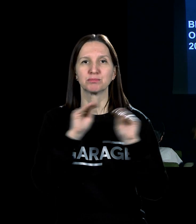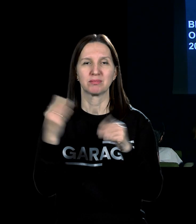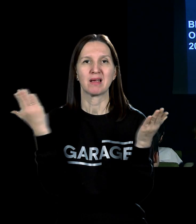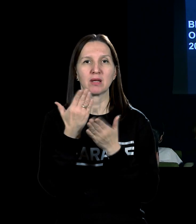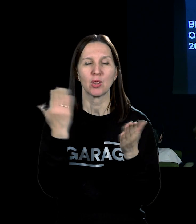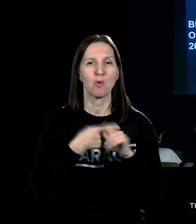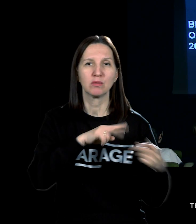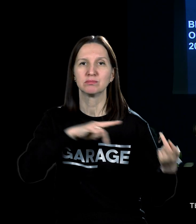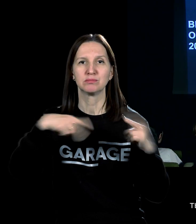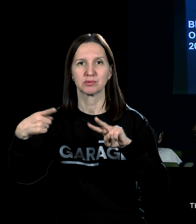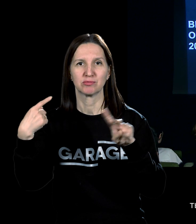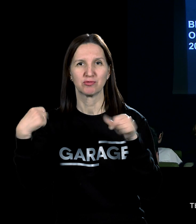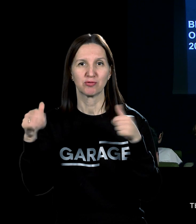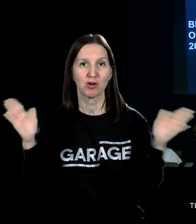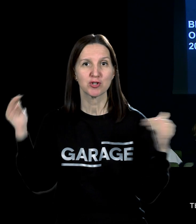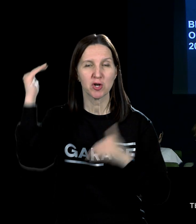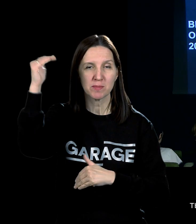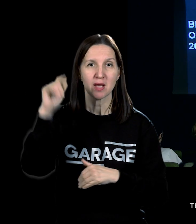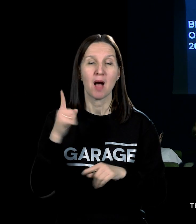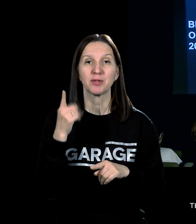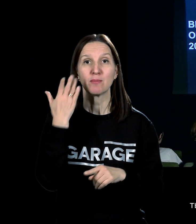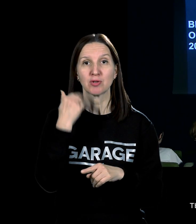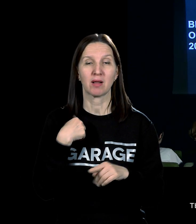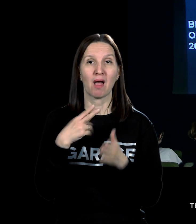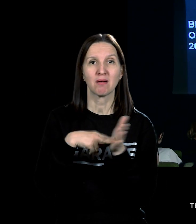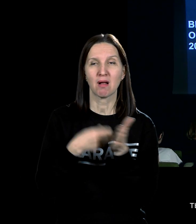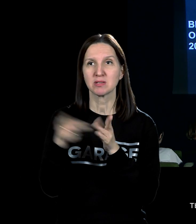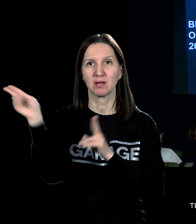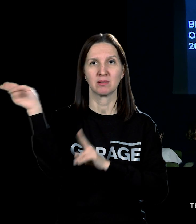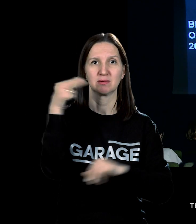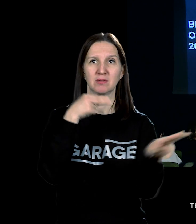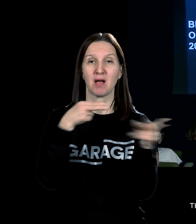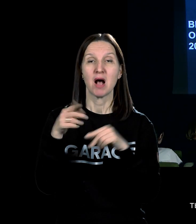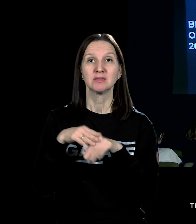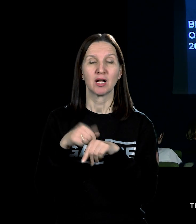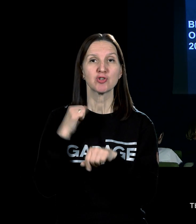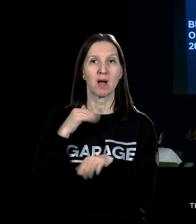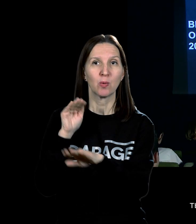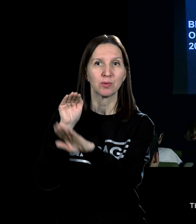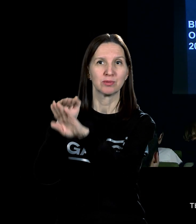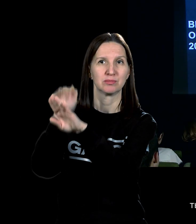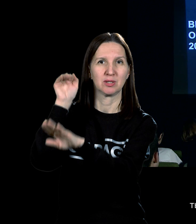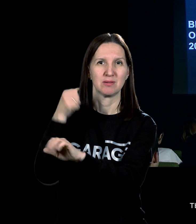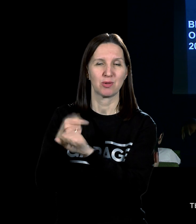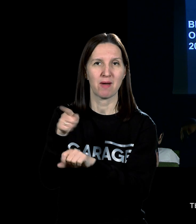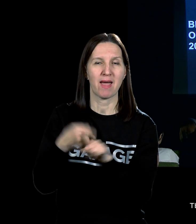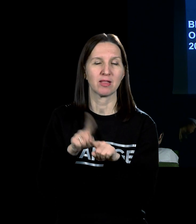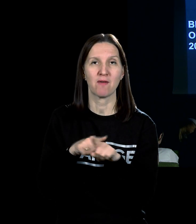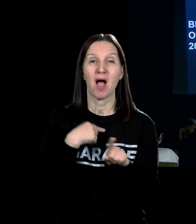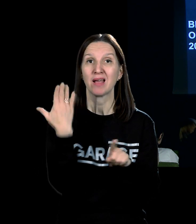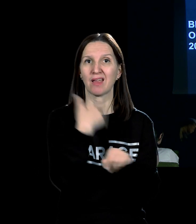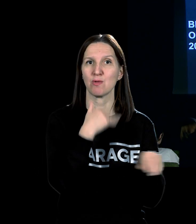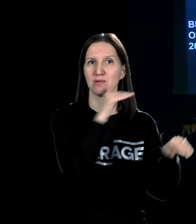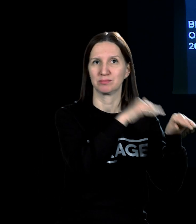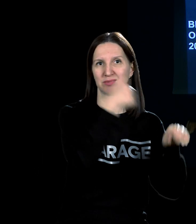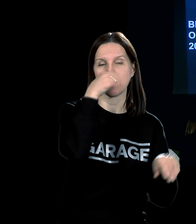нужно перевести в живопись, потому что, когда ты пишешь это краской, ты можешь дотронуться до этой недосягаемого киномира. Это